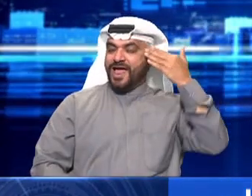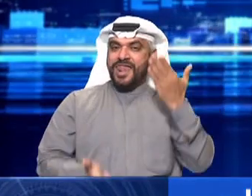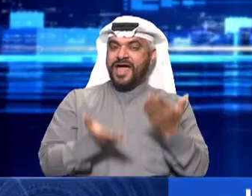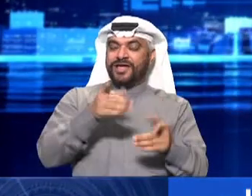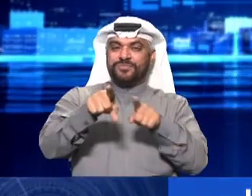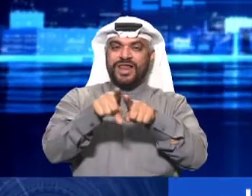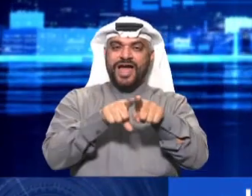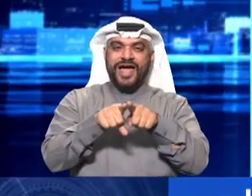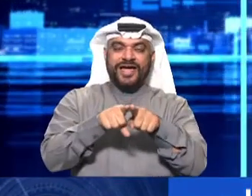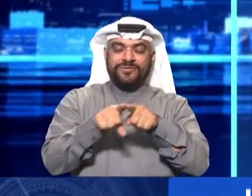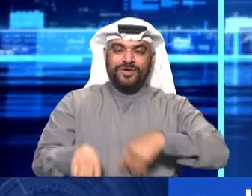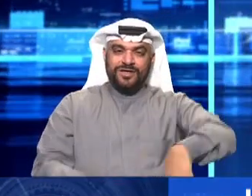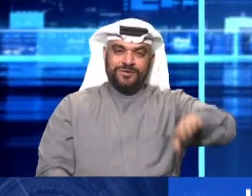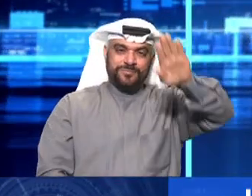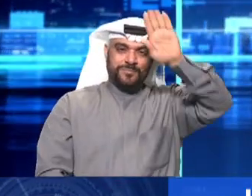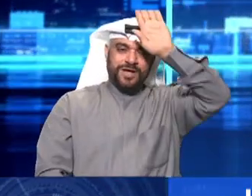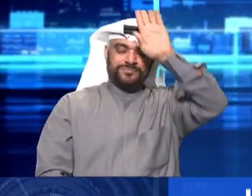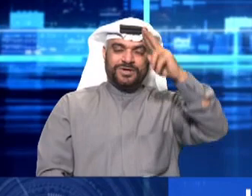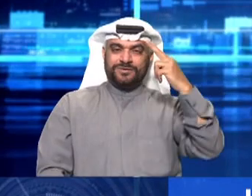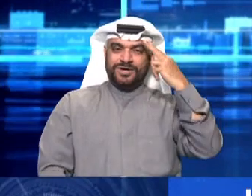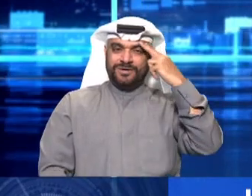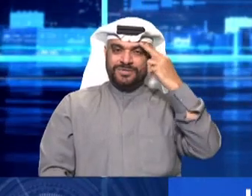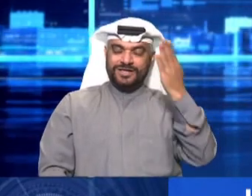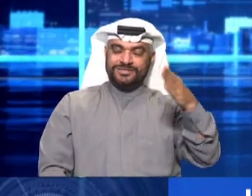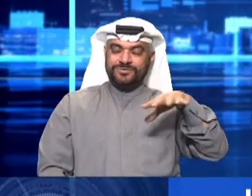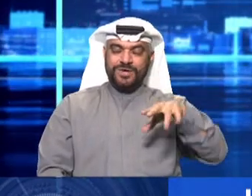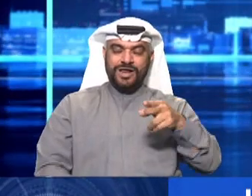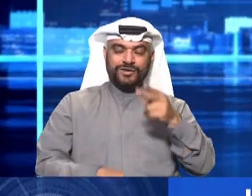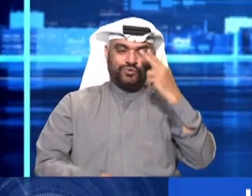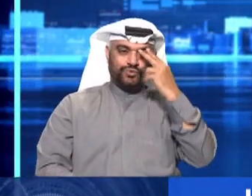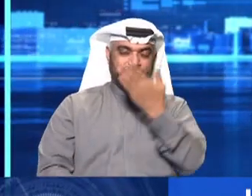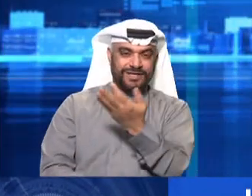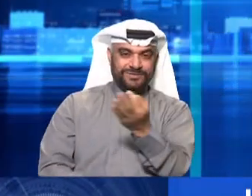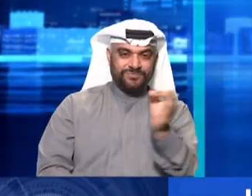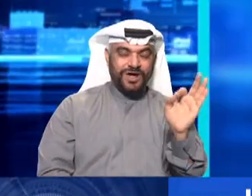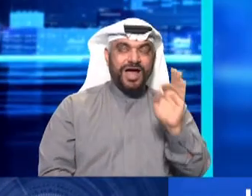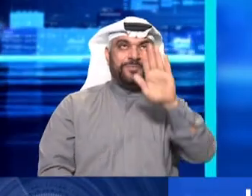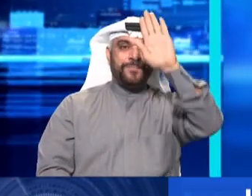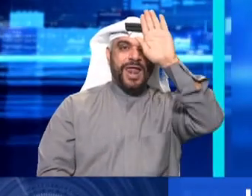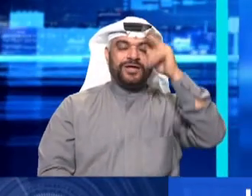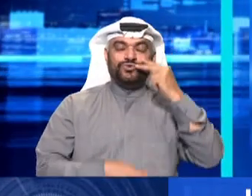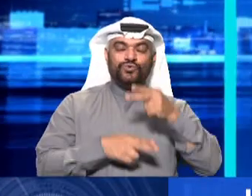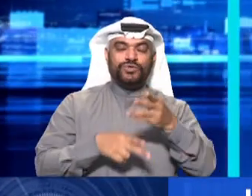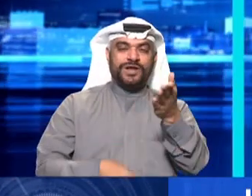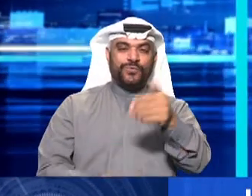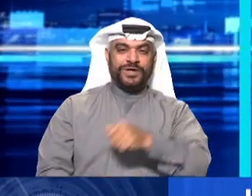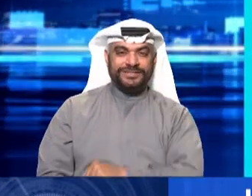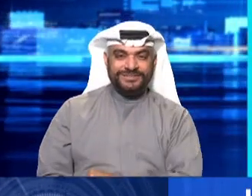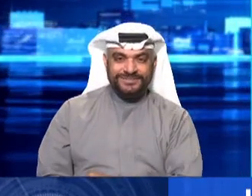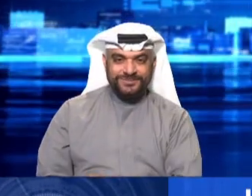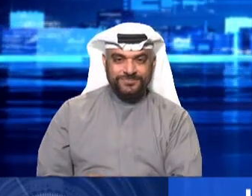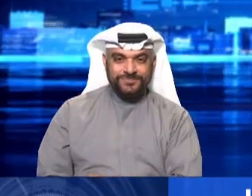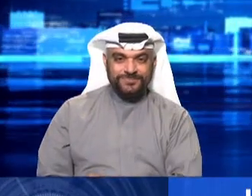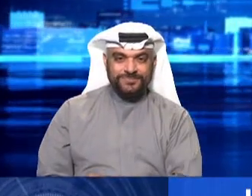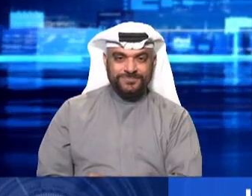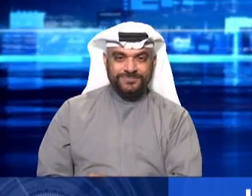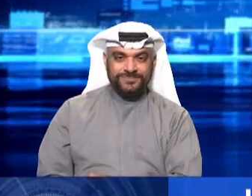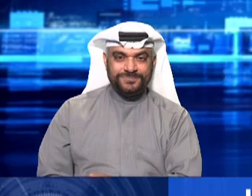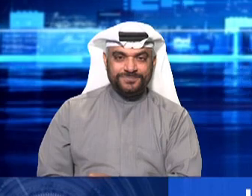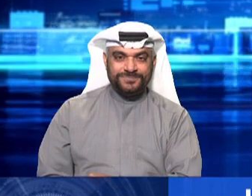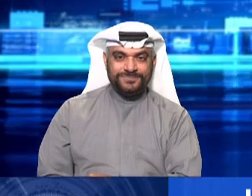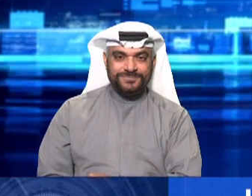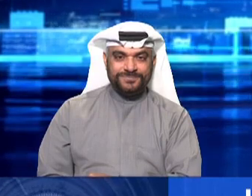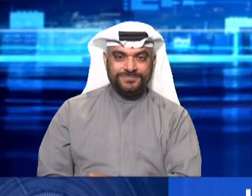خادم الحرمين الشريفين الملك سلمان بن عبد العزيز آل سعود ملك المملكة العربية السعودية الشقيقة.